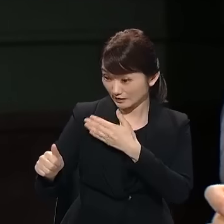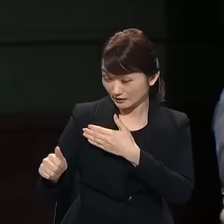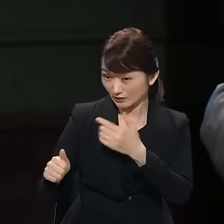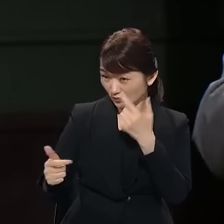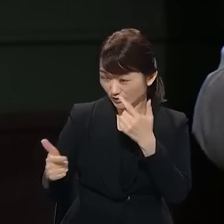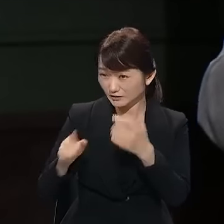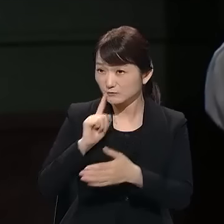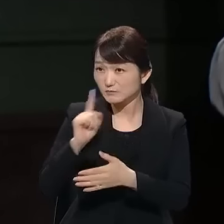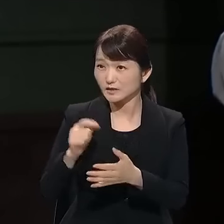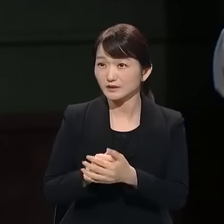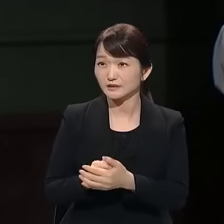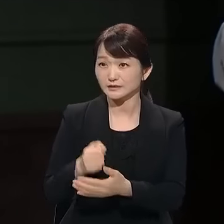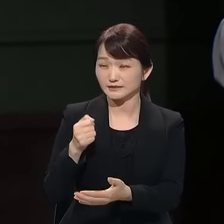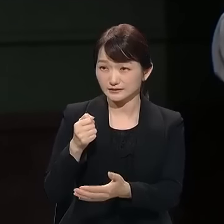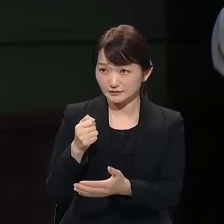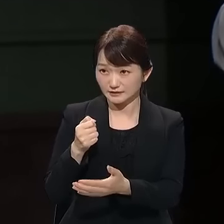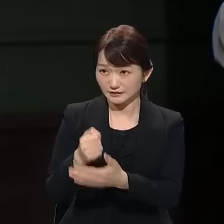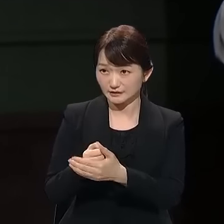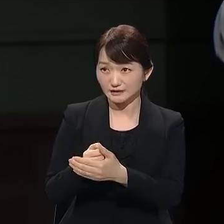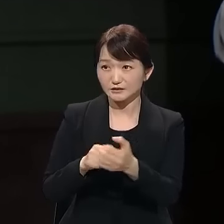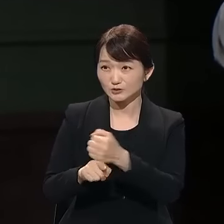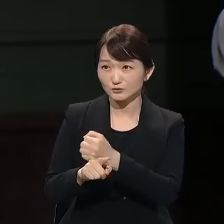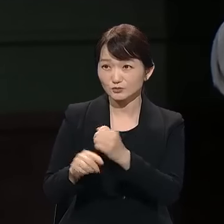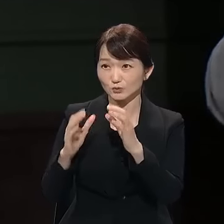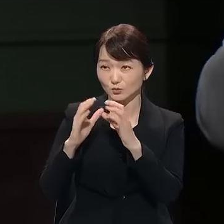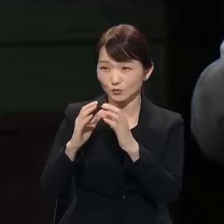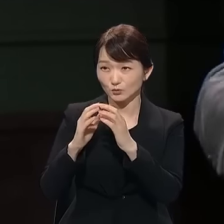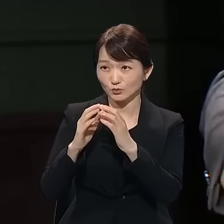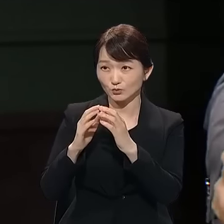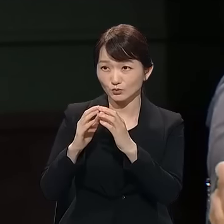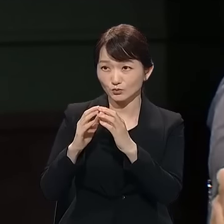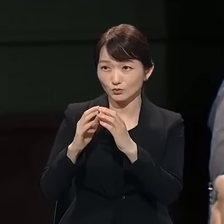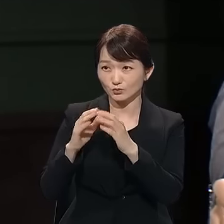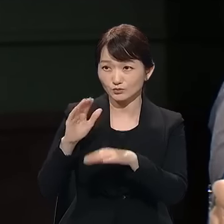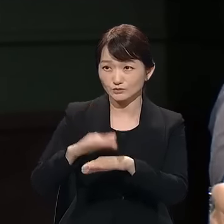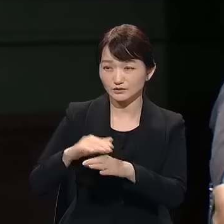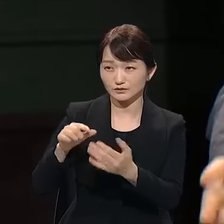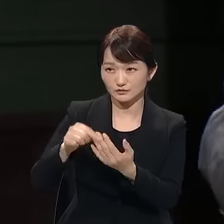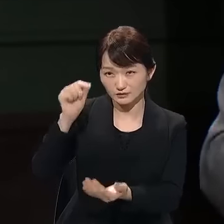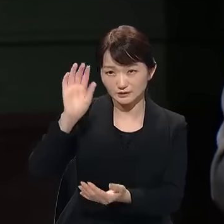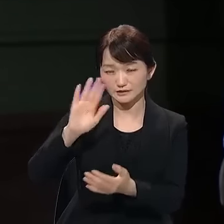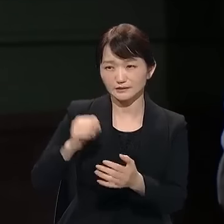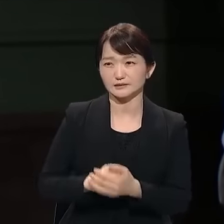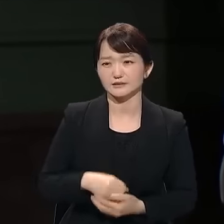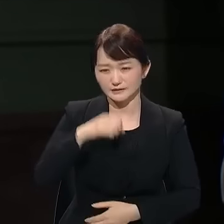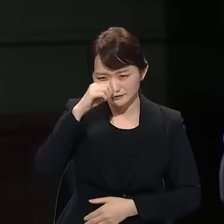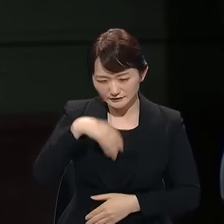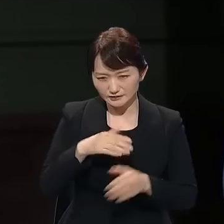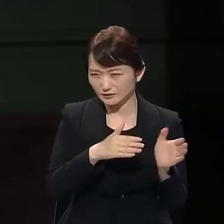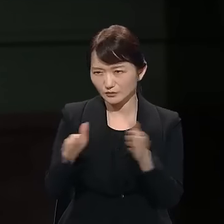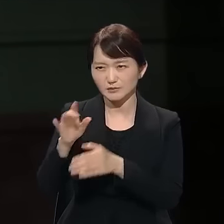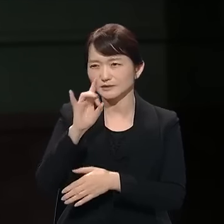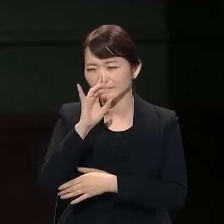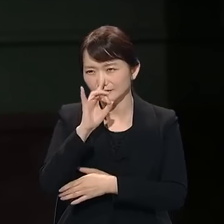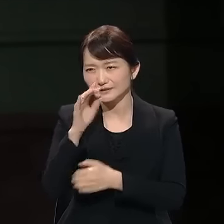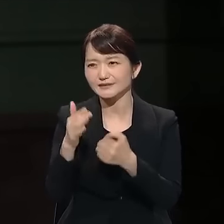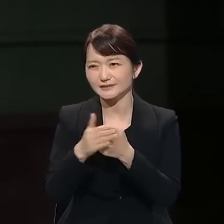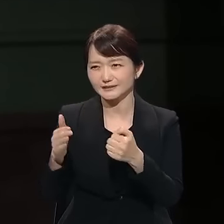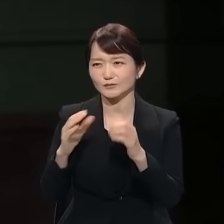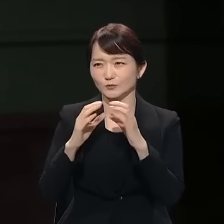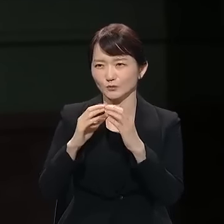된다고 해서 오를든 건 아니고요 그냥 넘어갈 일은 아닌 거 같다는 생각이 들어서 올을 했습니다네 그게